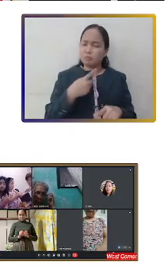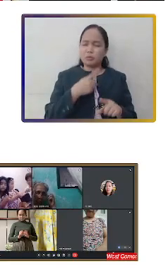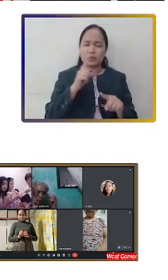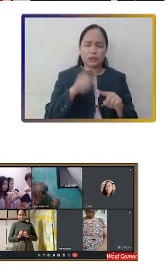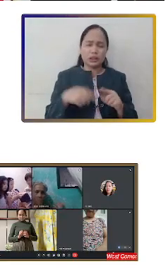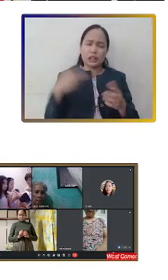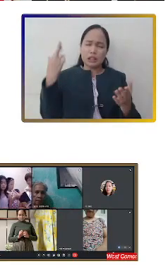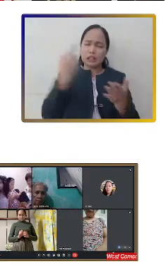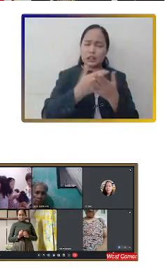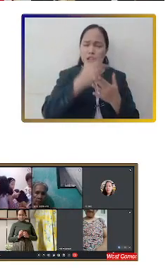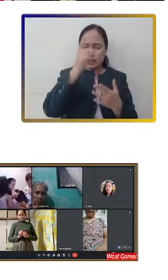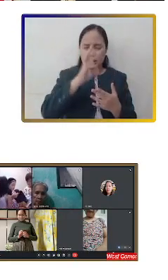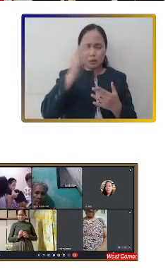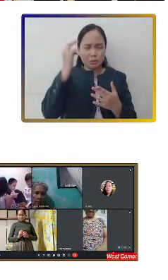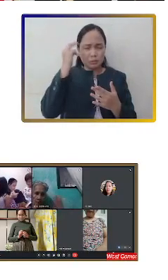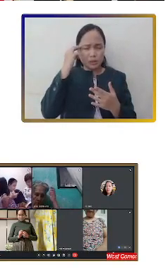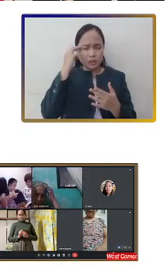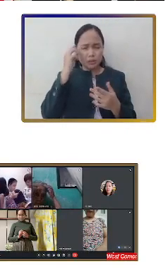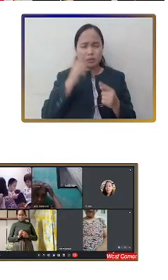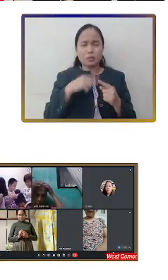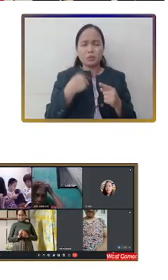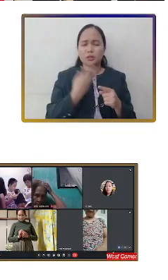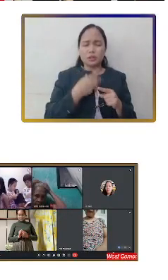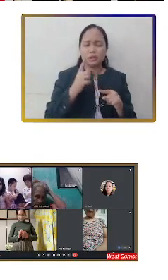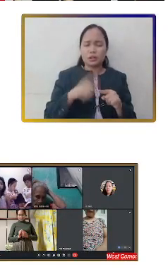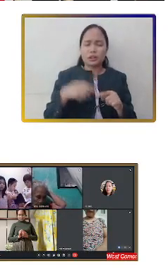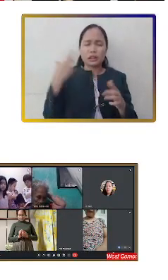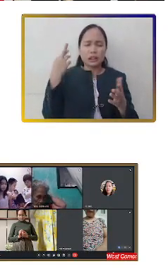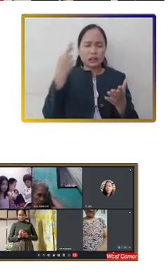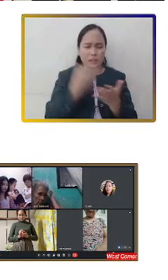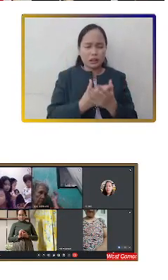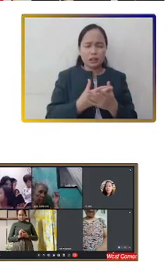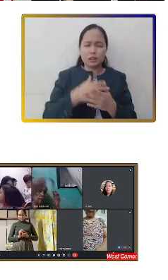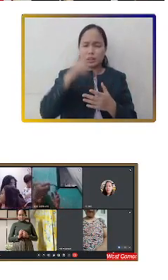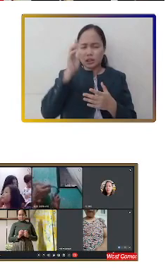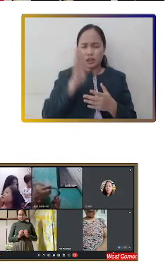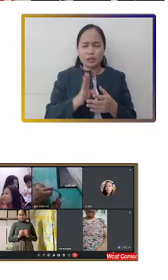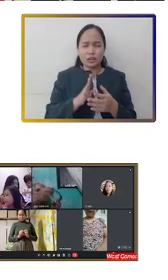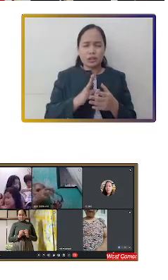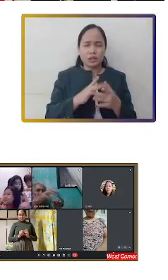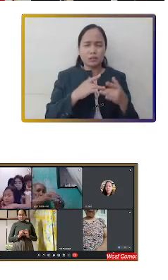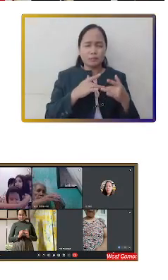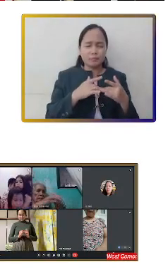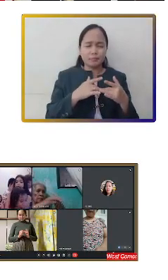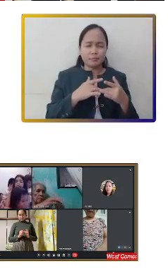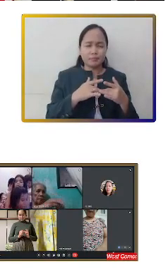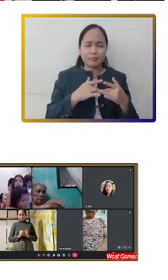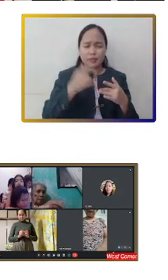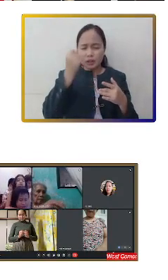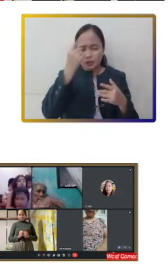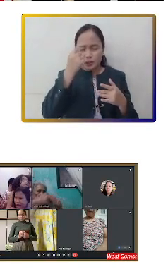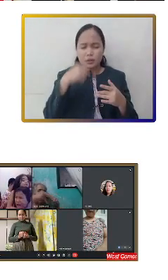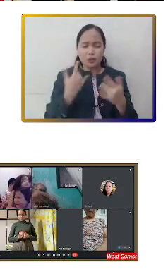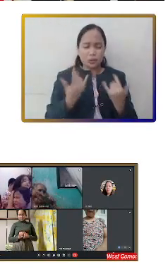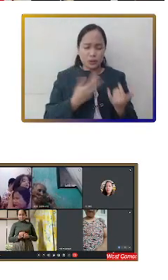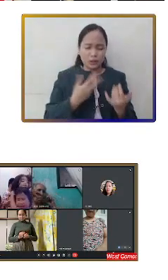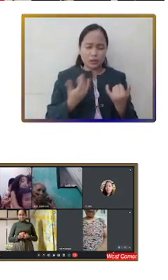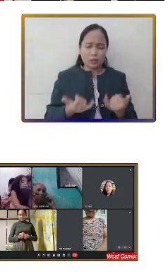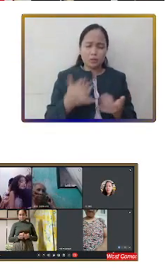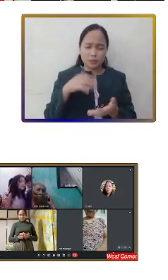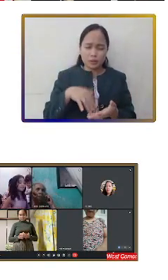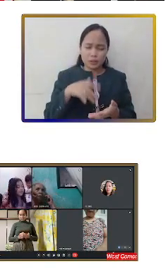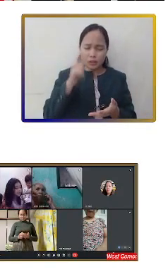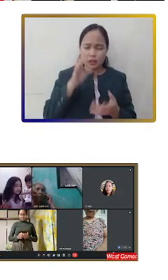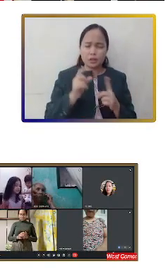pong isipan. Hindi namin kayang abutin ang inyong pong pangunawa. Ngayon po ay mag-uusap at mag-aaral po kami ng inyong pong salita. Ngayon po